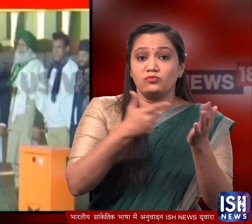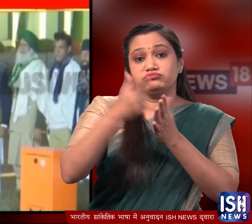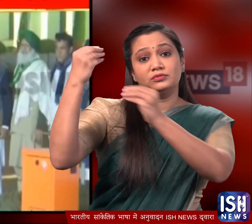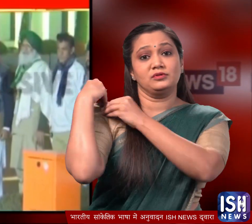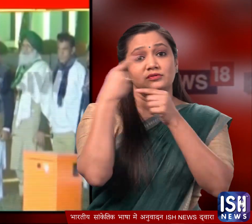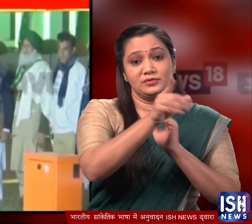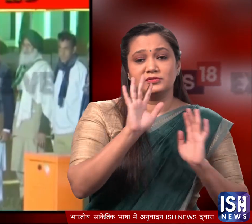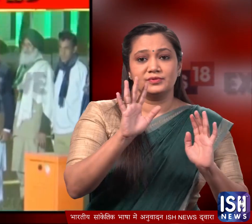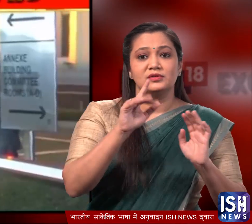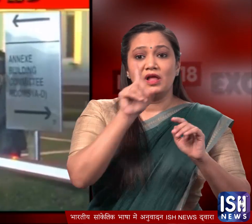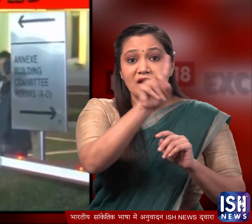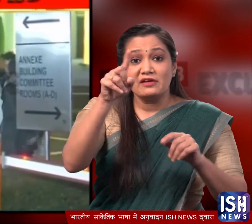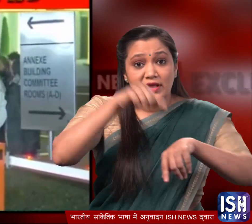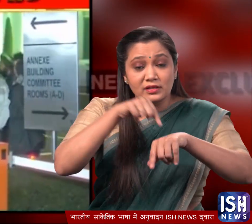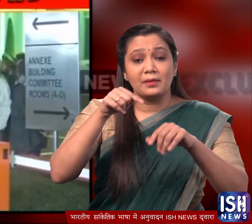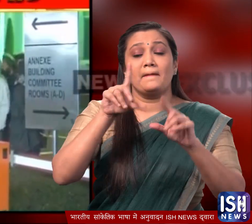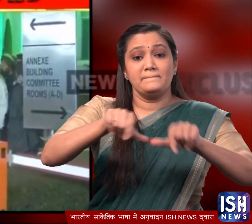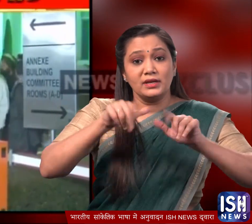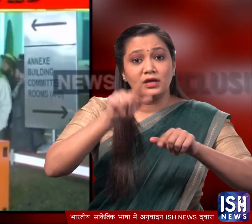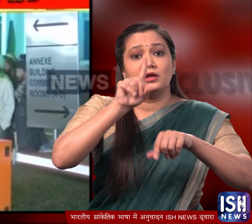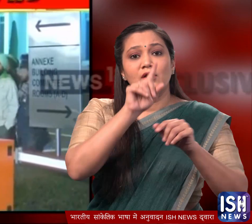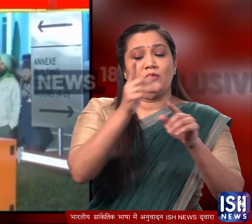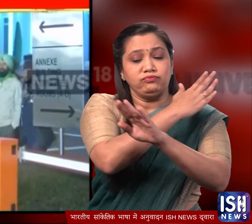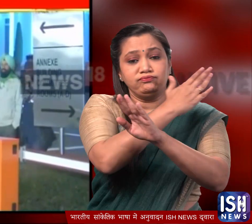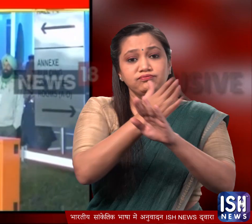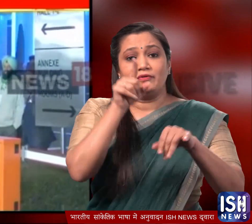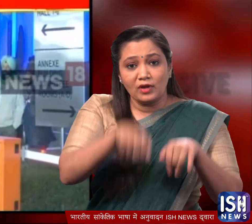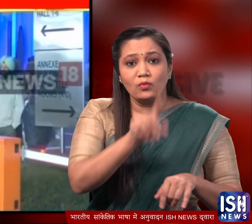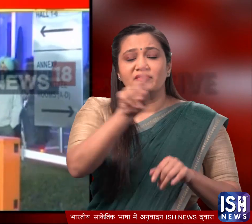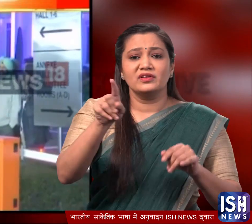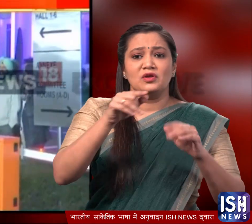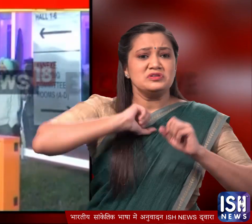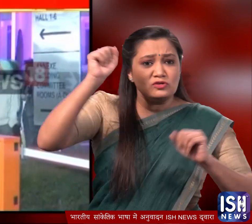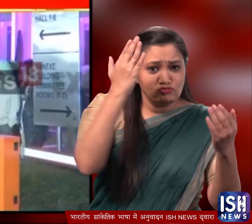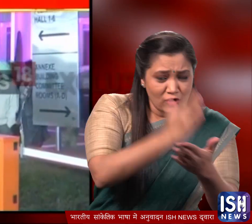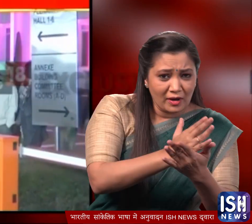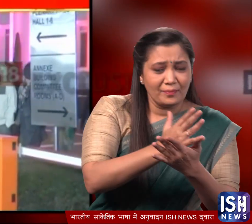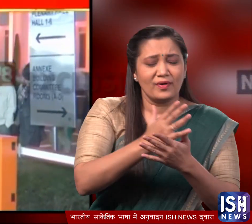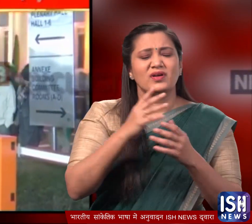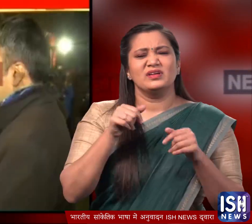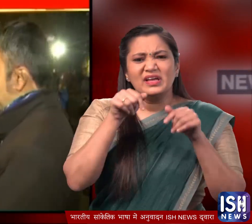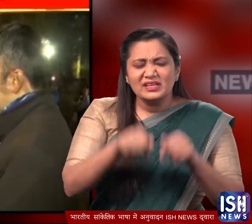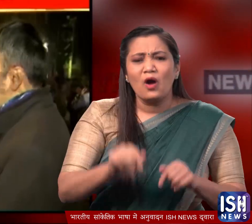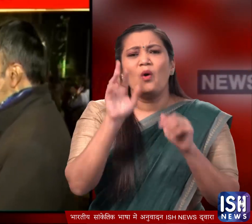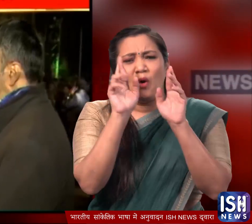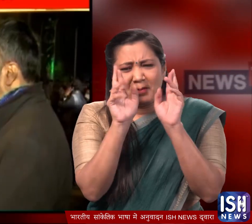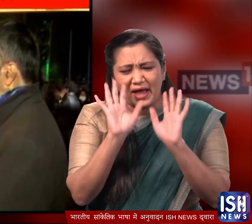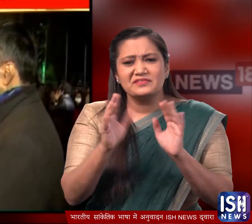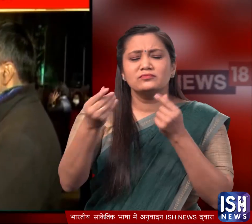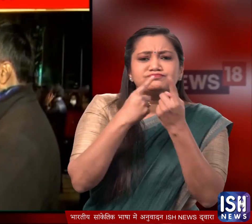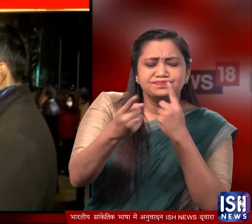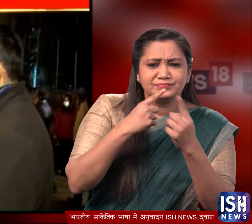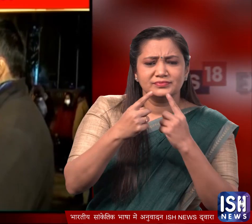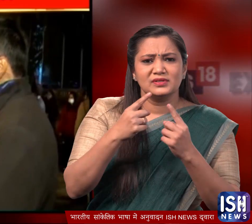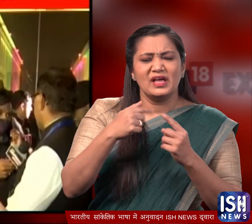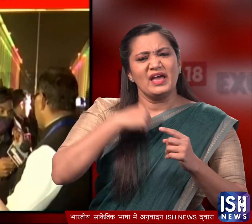अब गेंद किसानों के पाले में है, जो 11वें दौर की बैठक में बताएंगे कि वो आंदोलन की जिद छोड़ेंगे या नहीं। कुछ उम्मीद बंधी है आज जिस